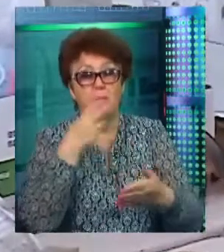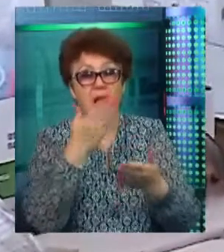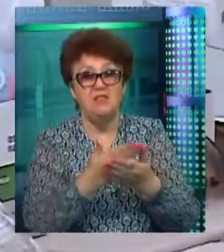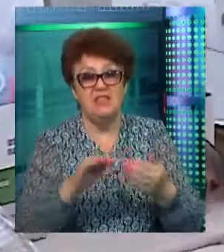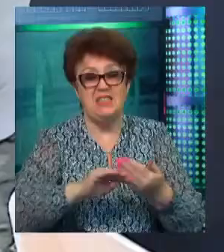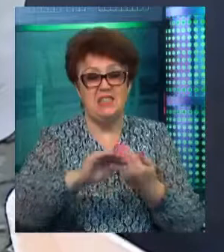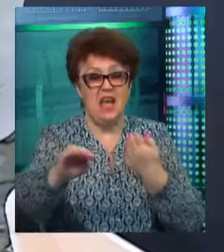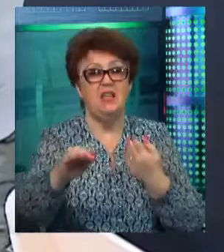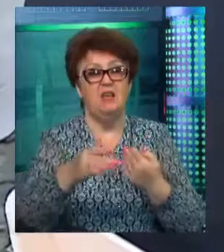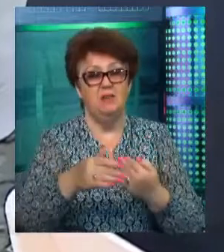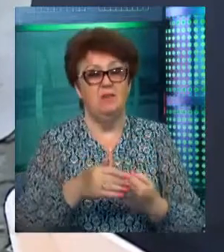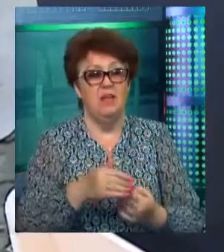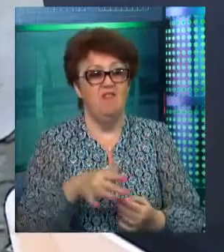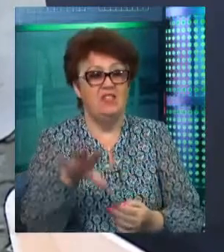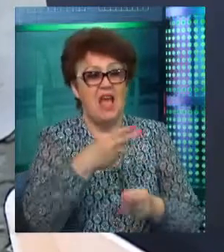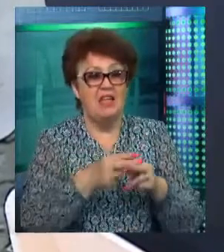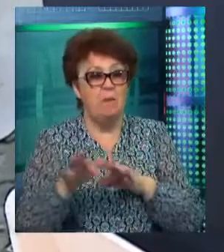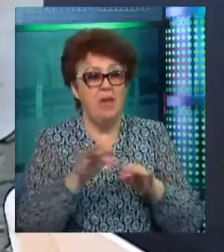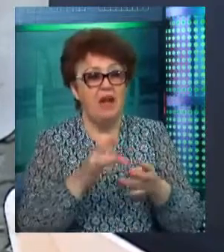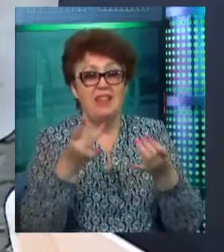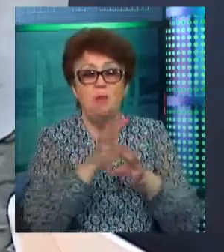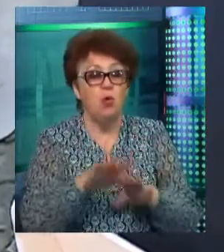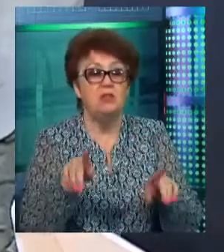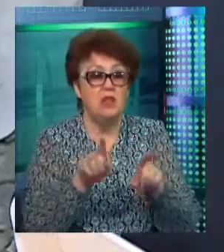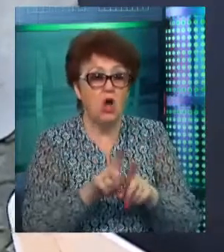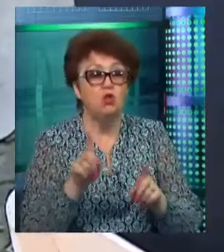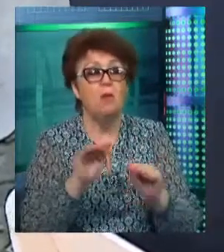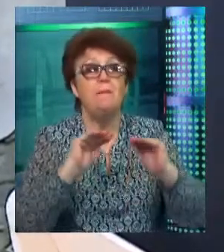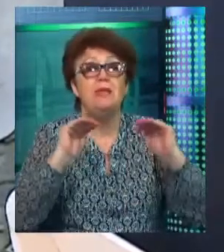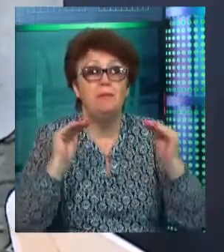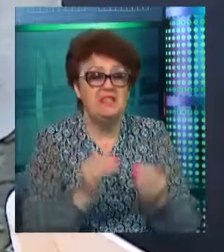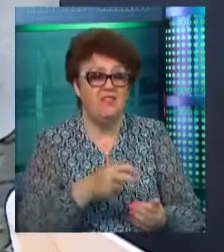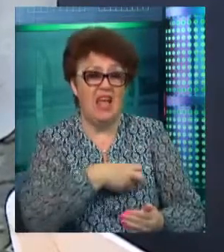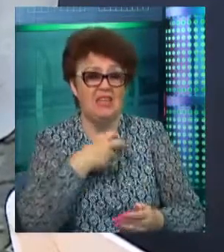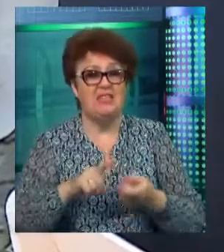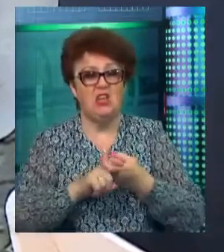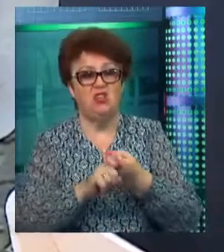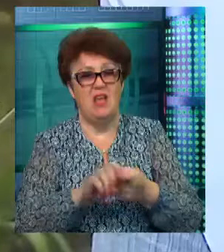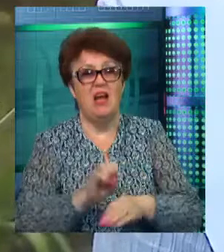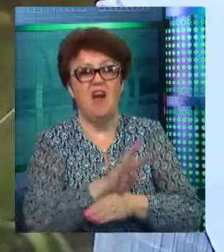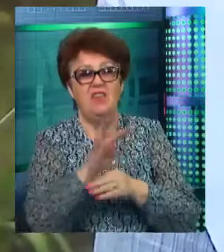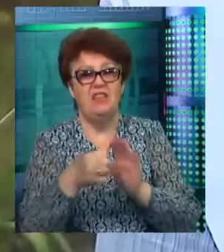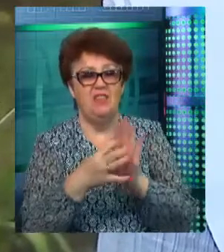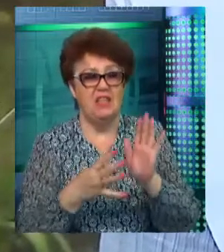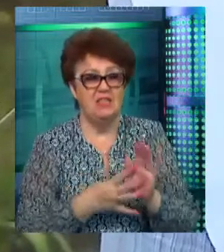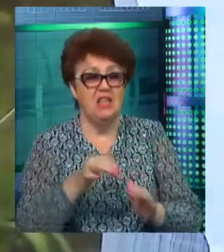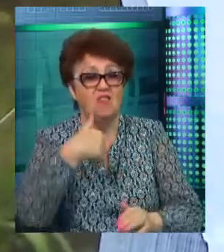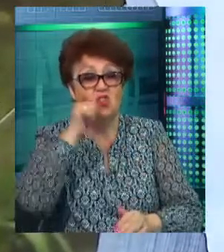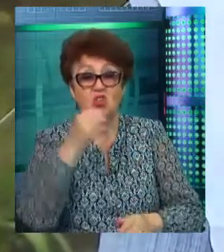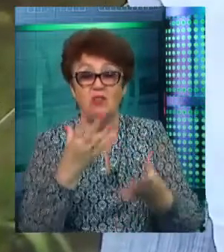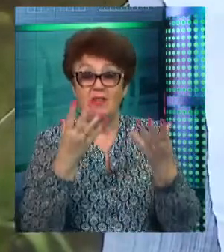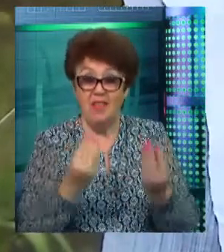расстоянии вытянутой руки все эти меры не просто так а чтобы минимизировать риск заражения к вид 19 за вчерашний